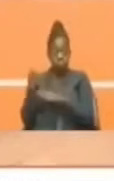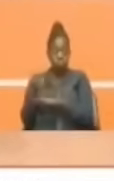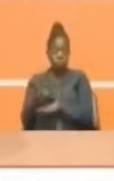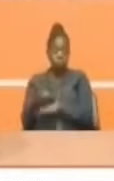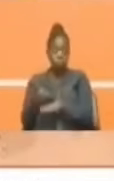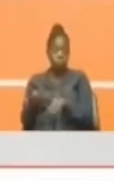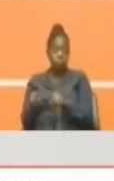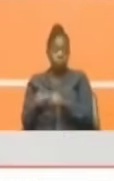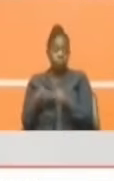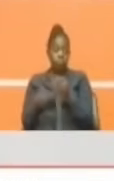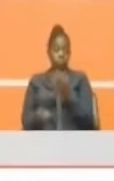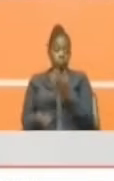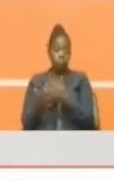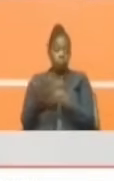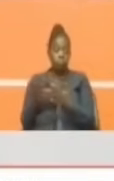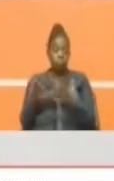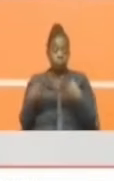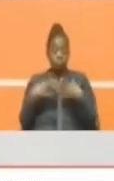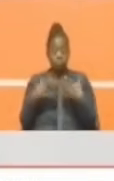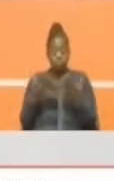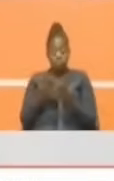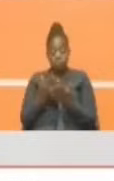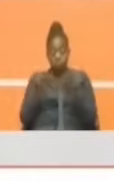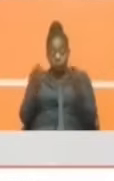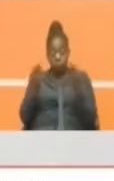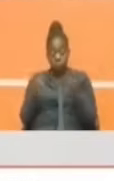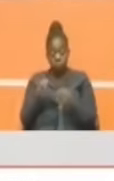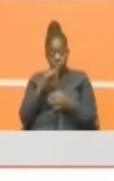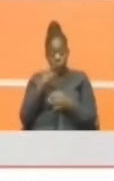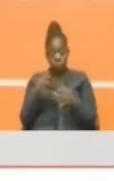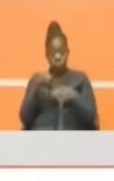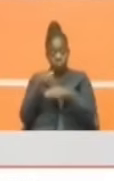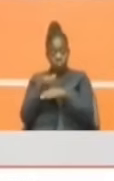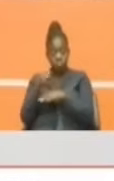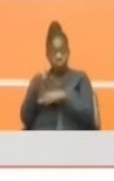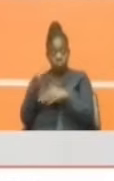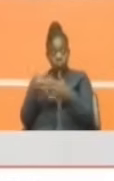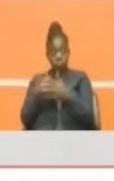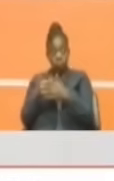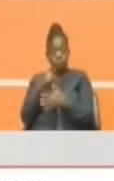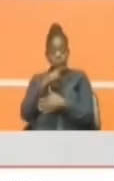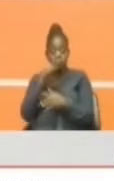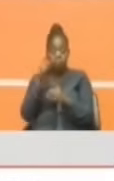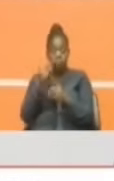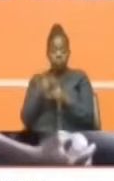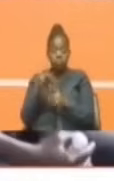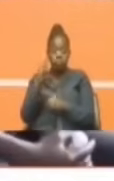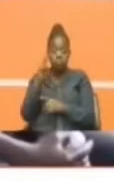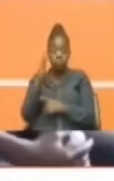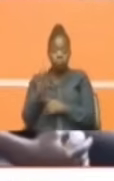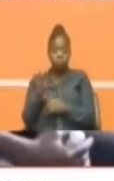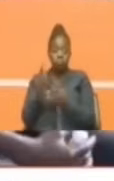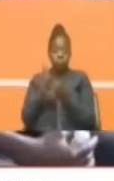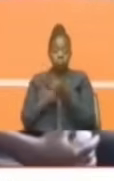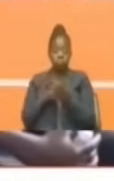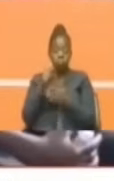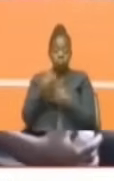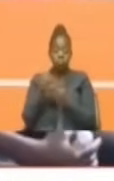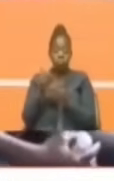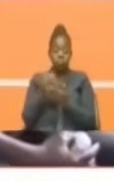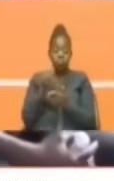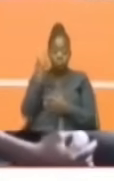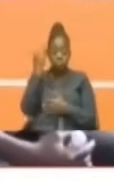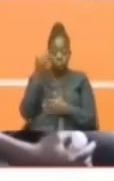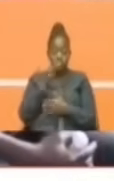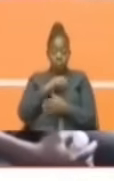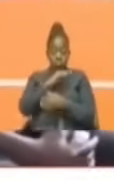watine boke wa Tipakirizi duwa kupakuche banyengeni basi niko kwa limadi Dozido kutu usanga bili Omwezi kukutano kubankote Tejina wuinza